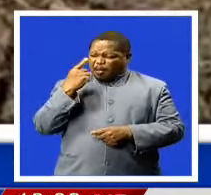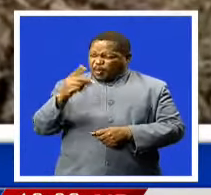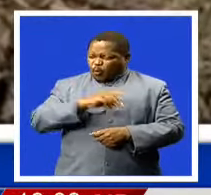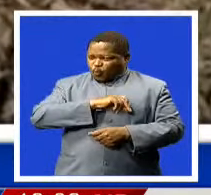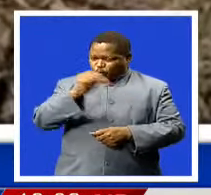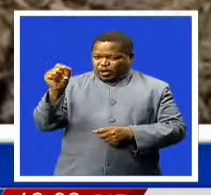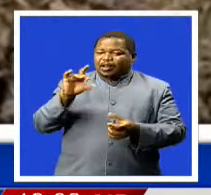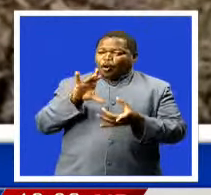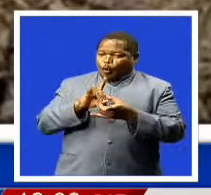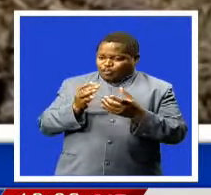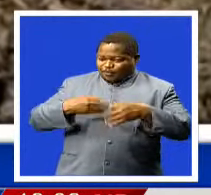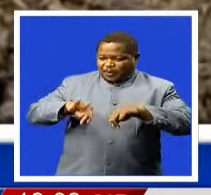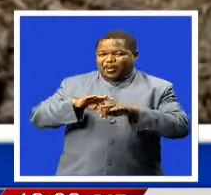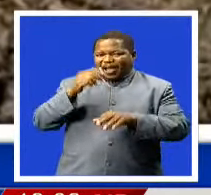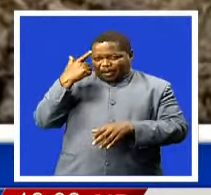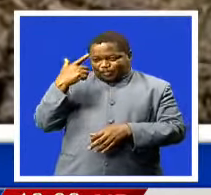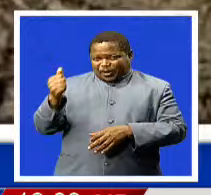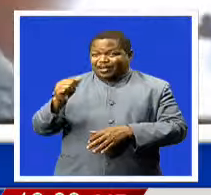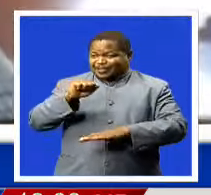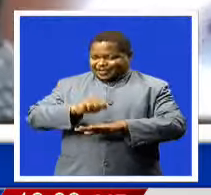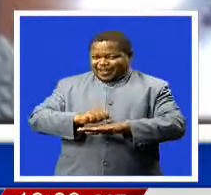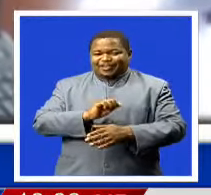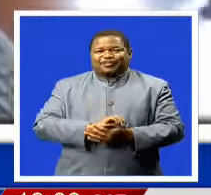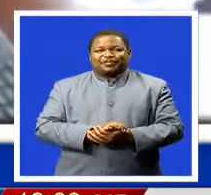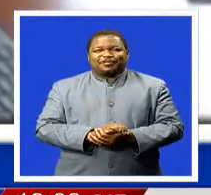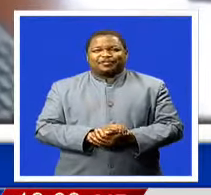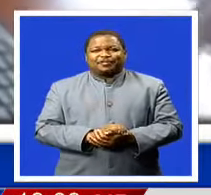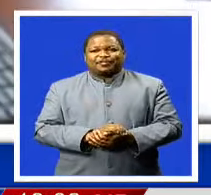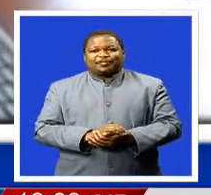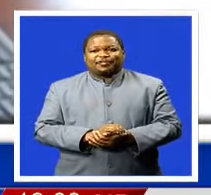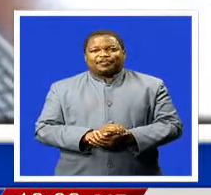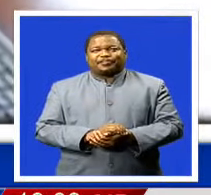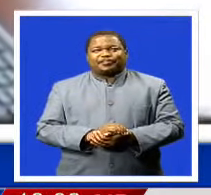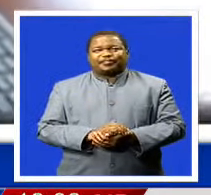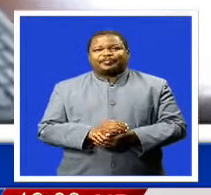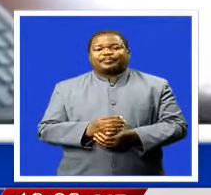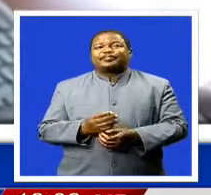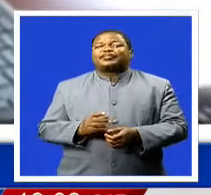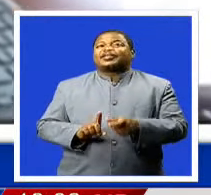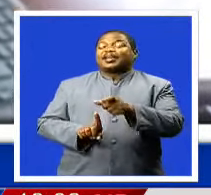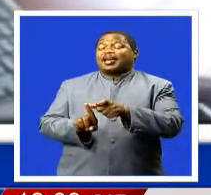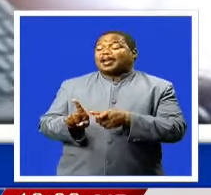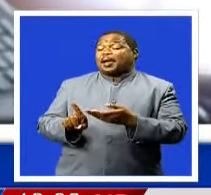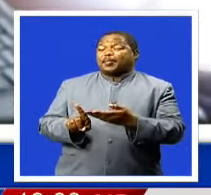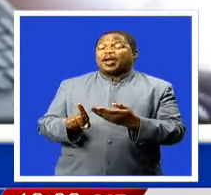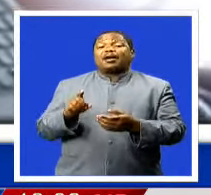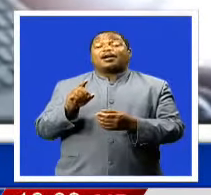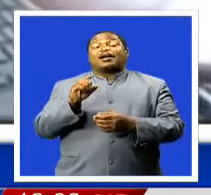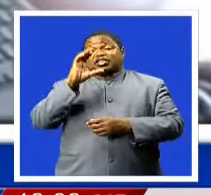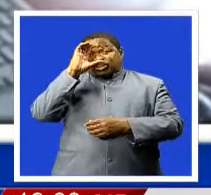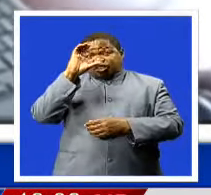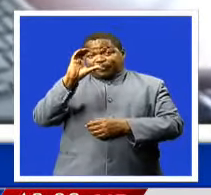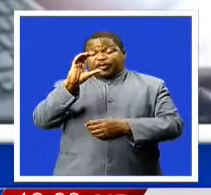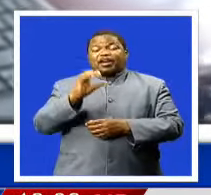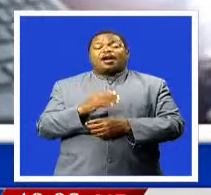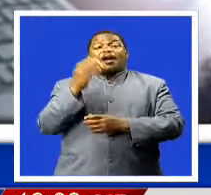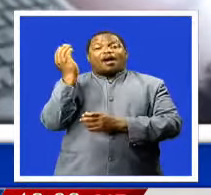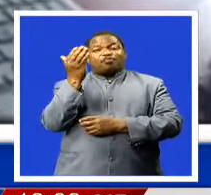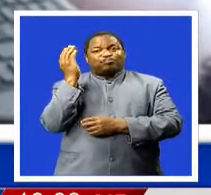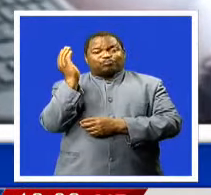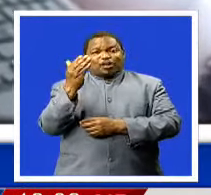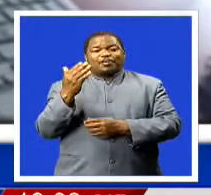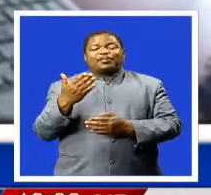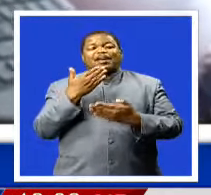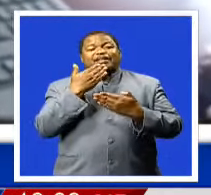kekela sithumise umsebenzi welunga lephalamende lekube ngilo lihlahlandlela lalomsebenzi sikhulu sithi kuyajabulisa kubona